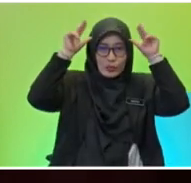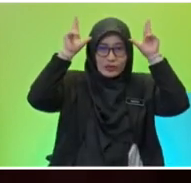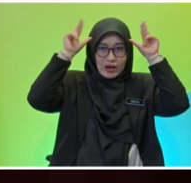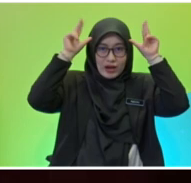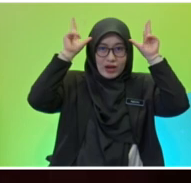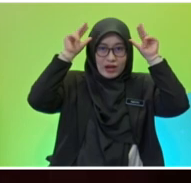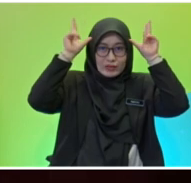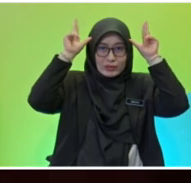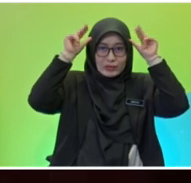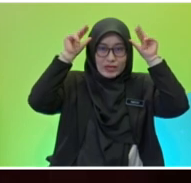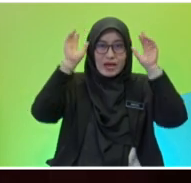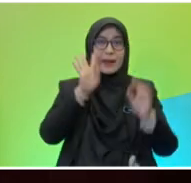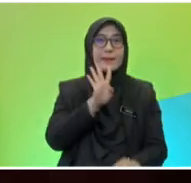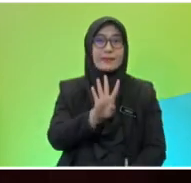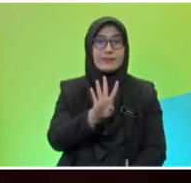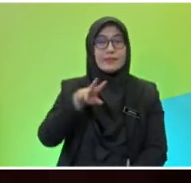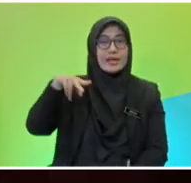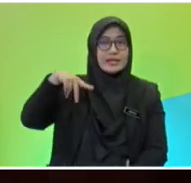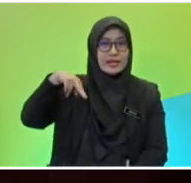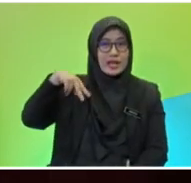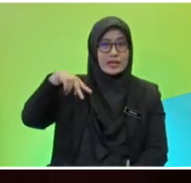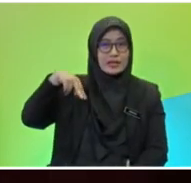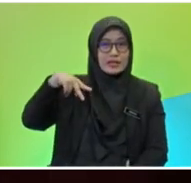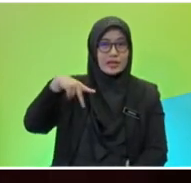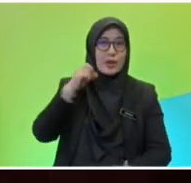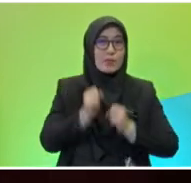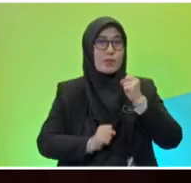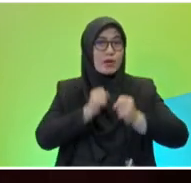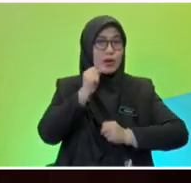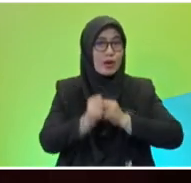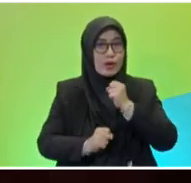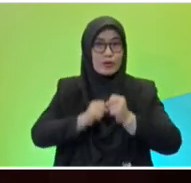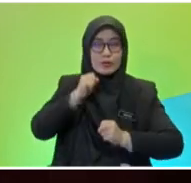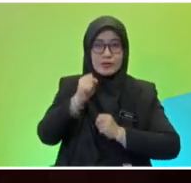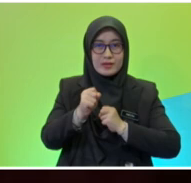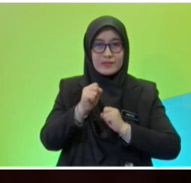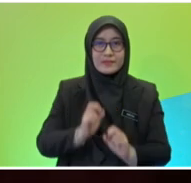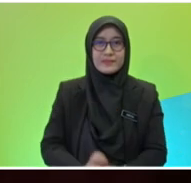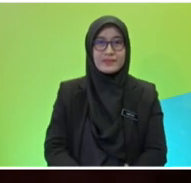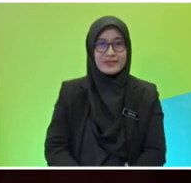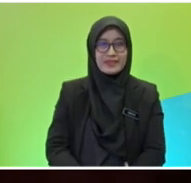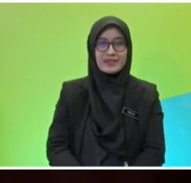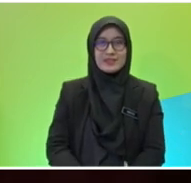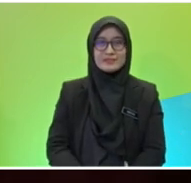Kuda. Kuda 4 kaki. Berlari. Berkejaran. Berkejaran. Yeah. Di padang.